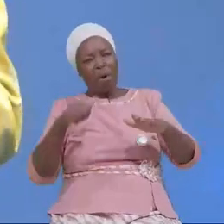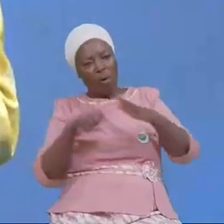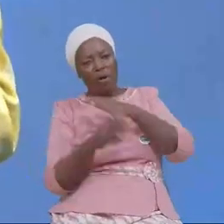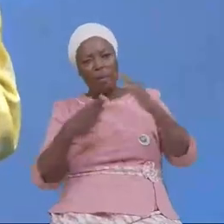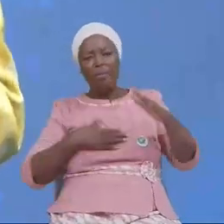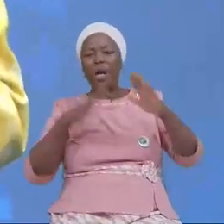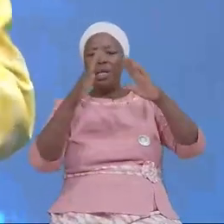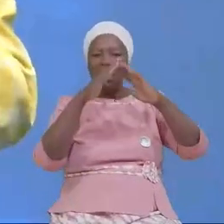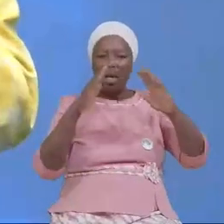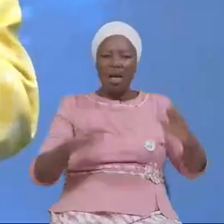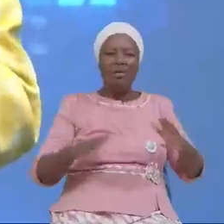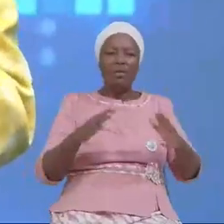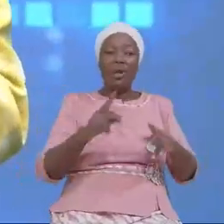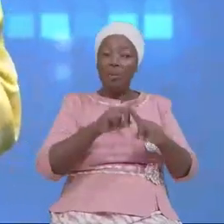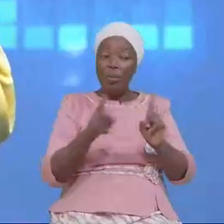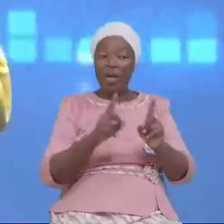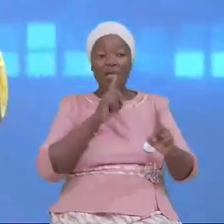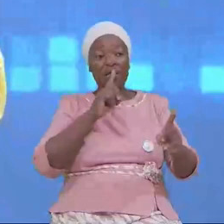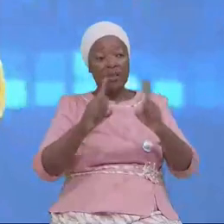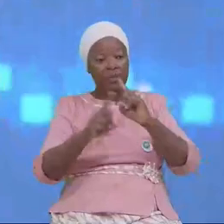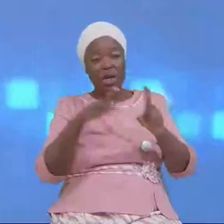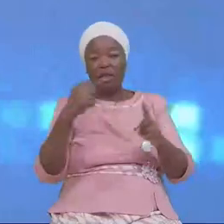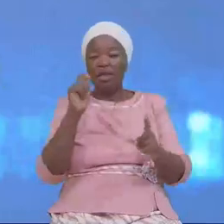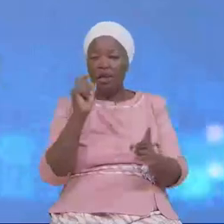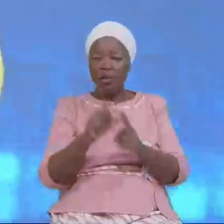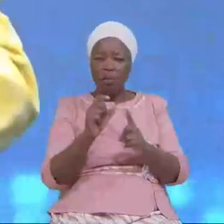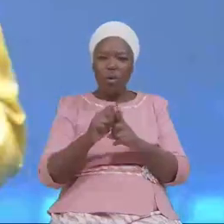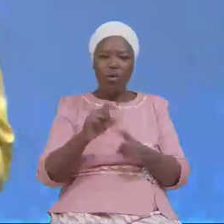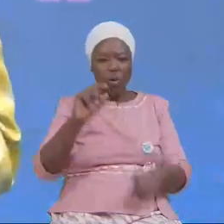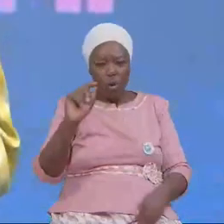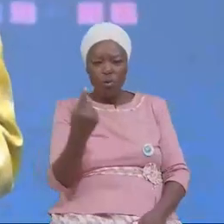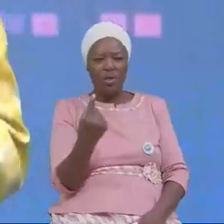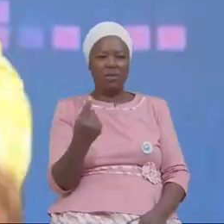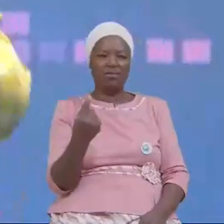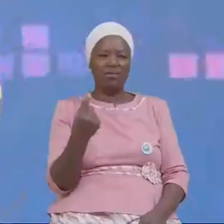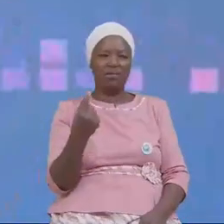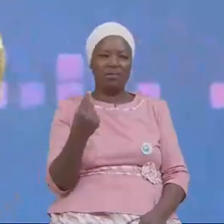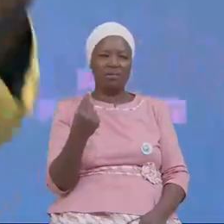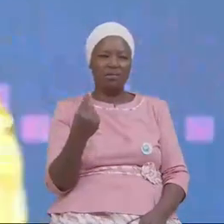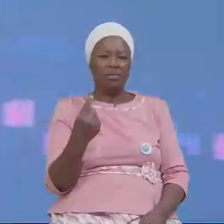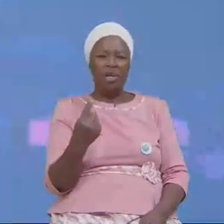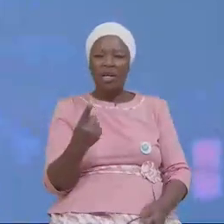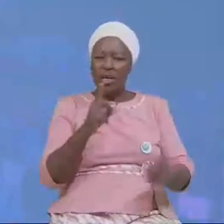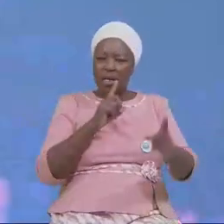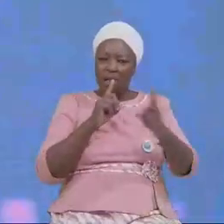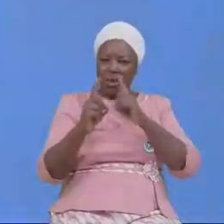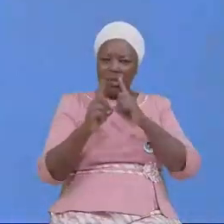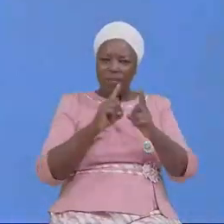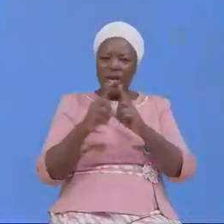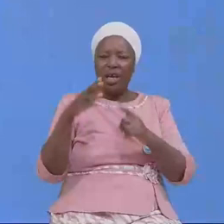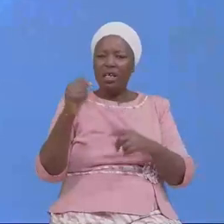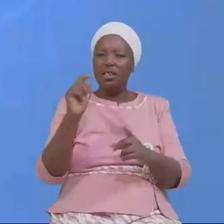mais dis seulement un mot. Dis seulement un